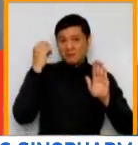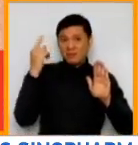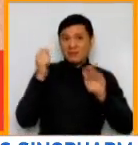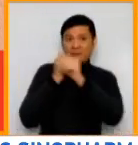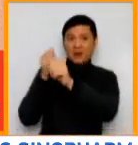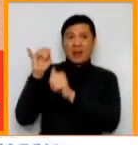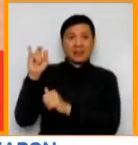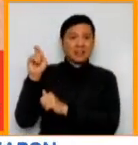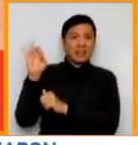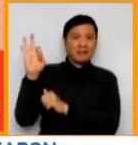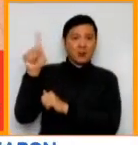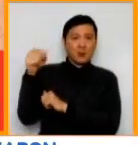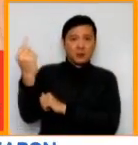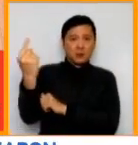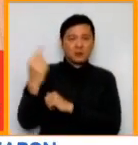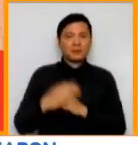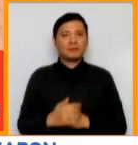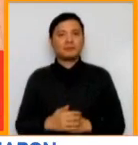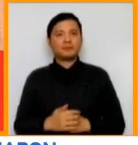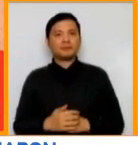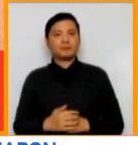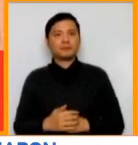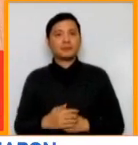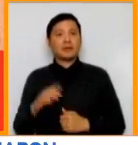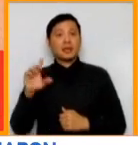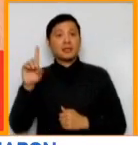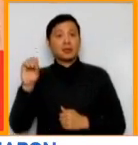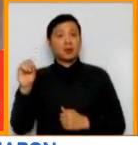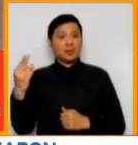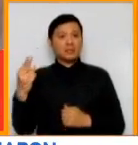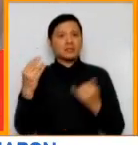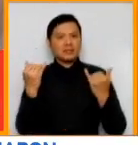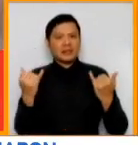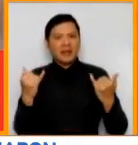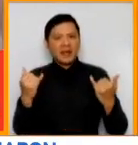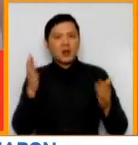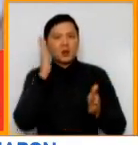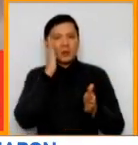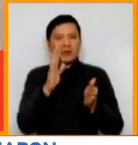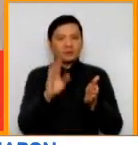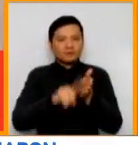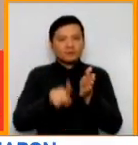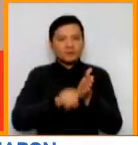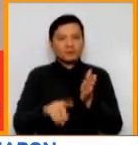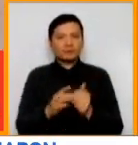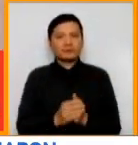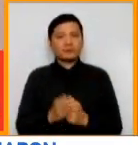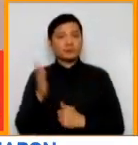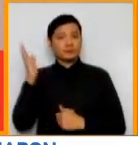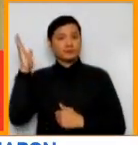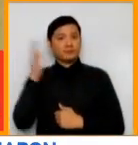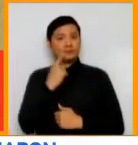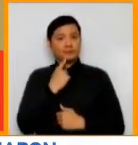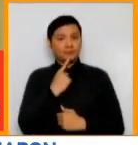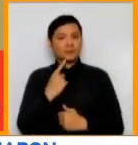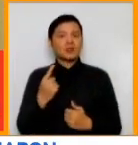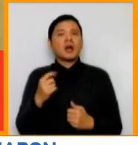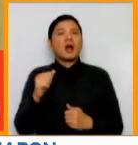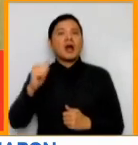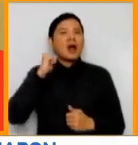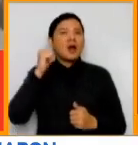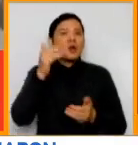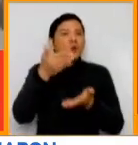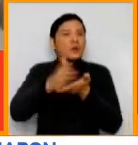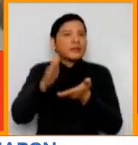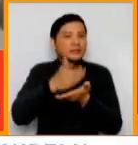Health. Para po hindi po mapunta sa waste ng ating mga efforts at saka magkaroon po ng bakuna ang lahat ng